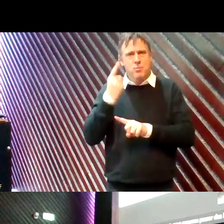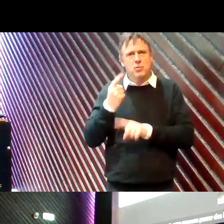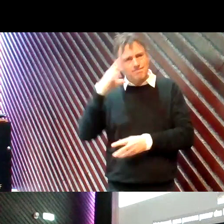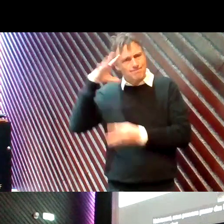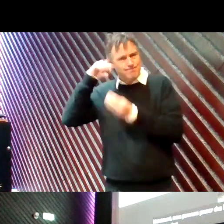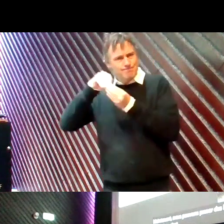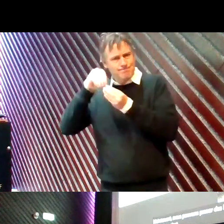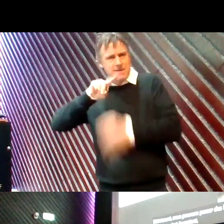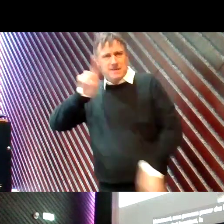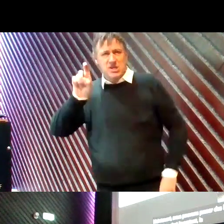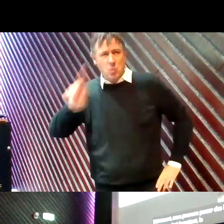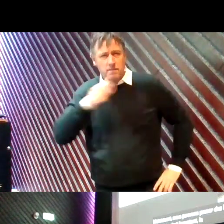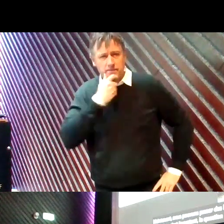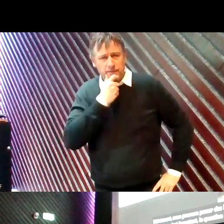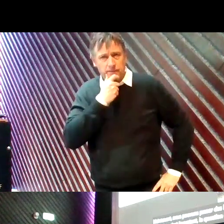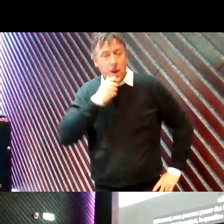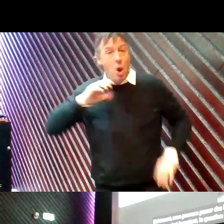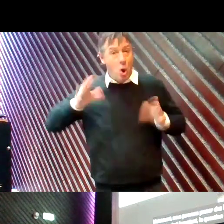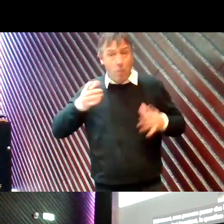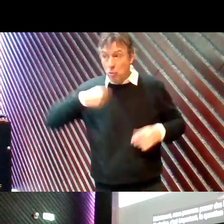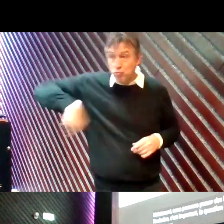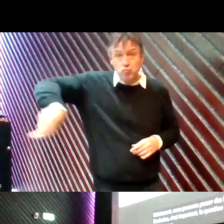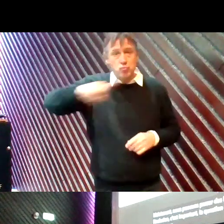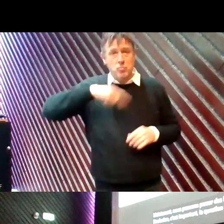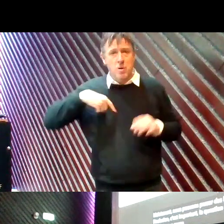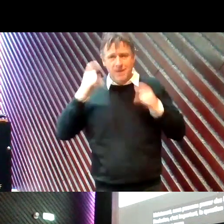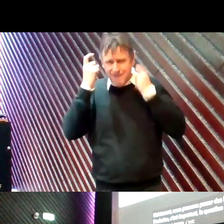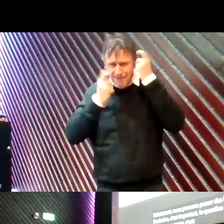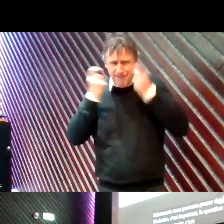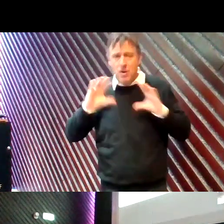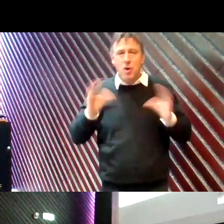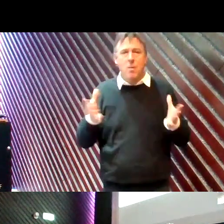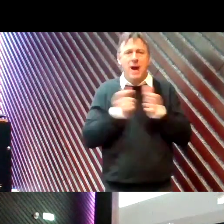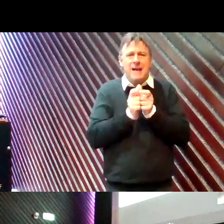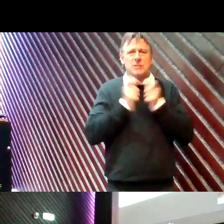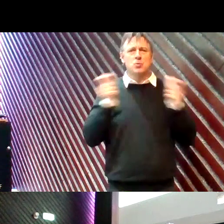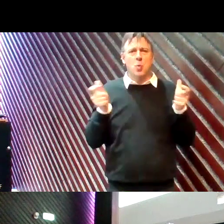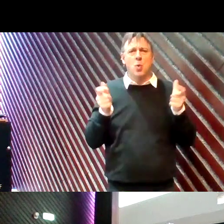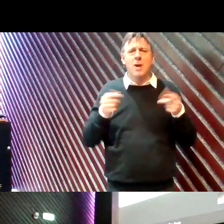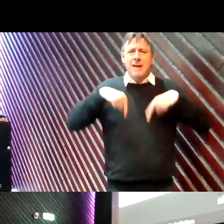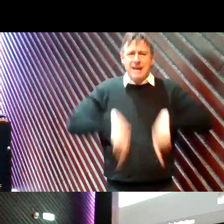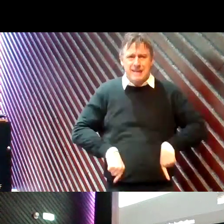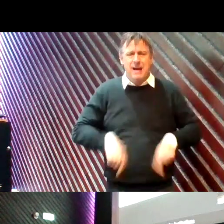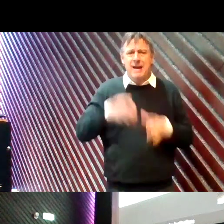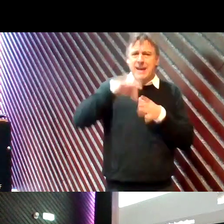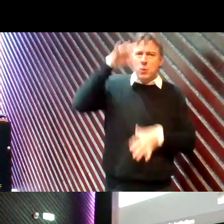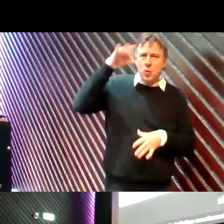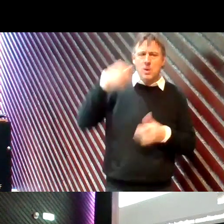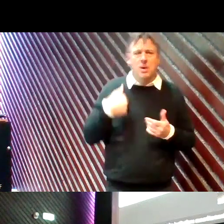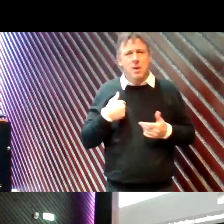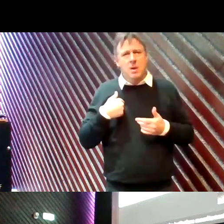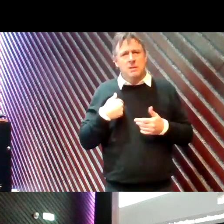poser, c'est concrètement comment les institutions, la puissance publique, les élus, les